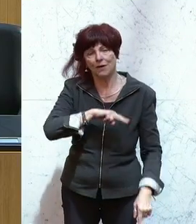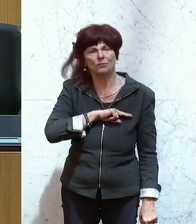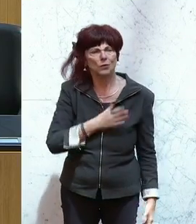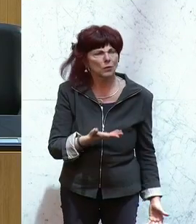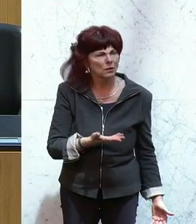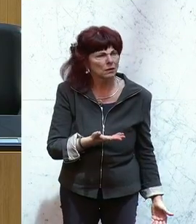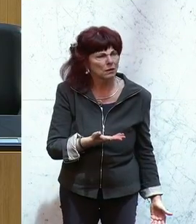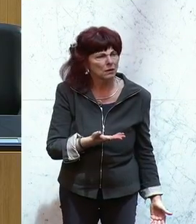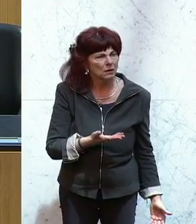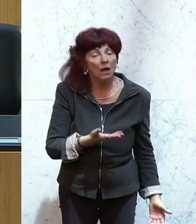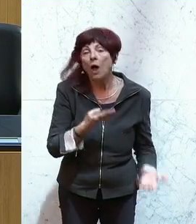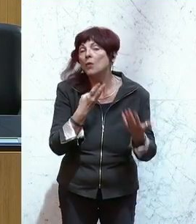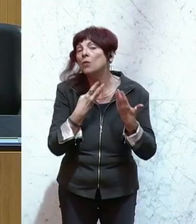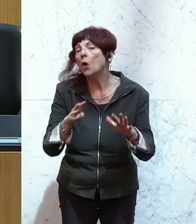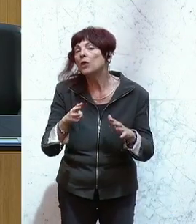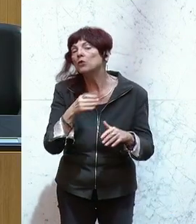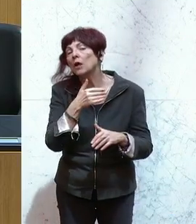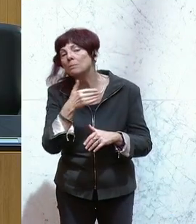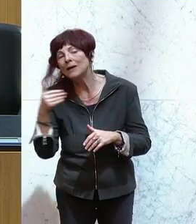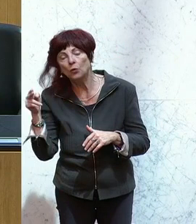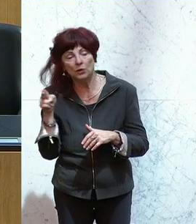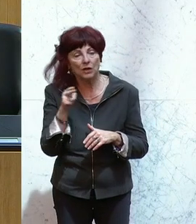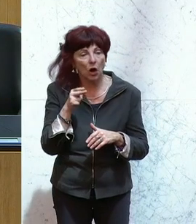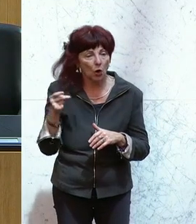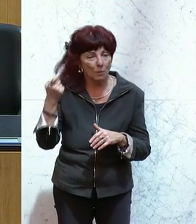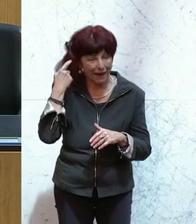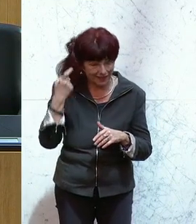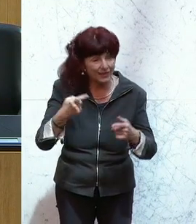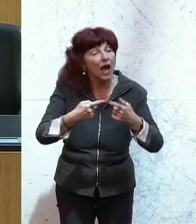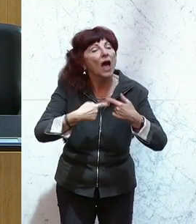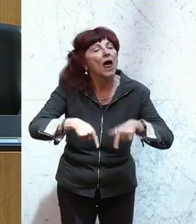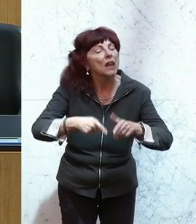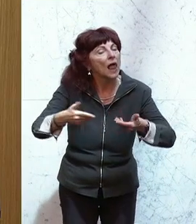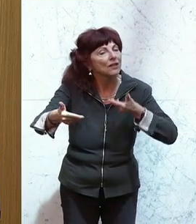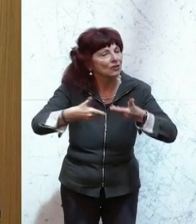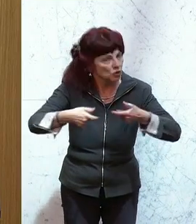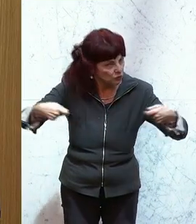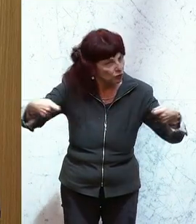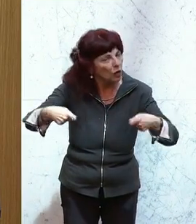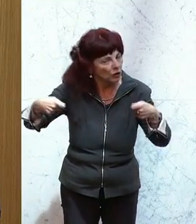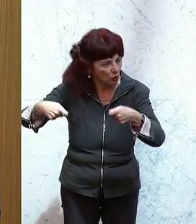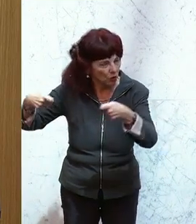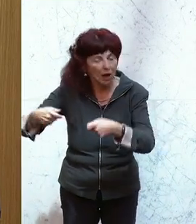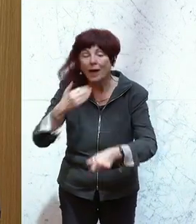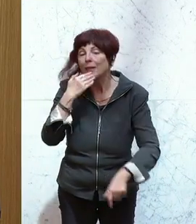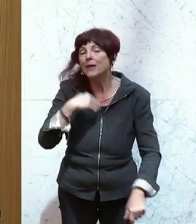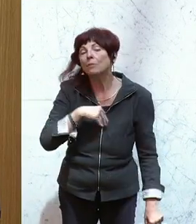Wir sprechen bei diesen 900 Millionen Euro unter anderem auch von Landwirtschaftsförderungen. Und lieber Kollege